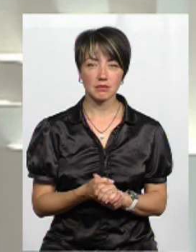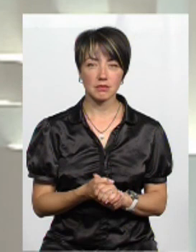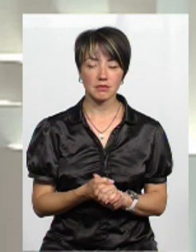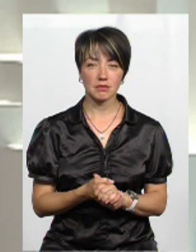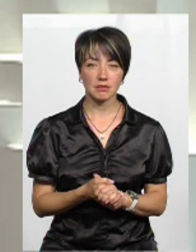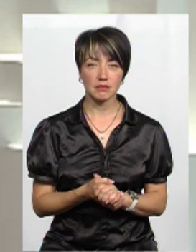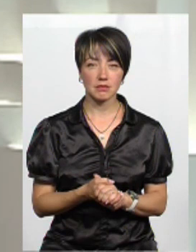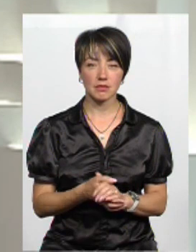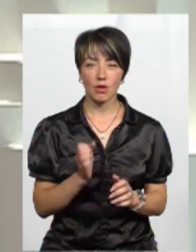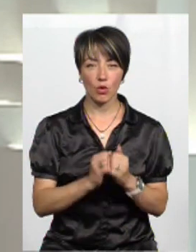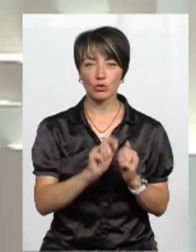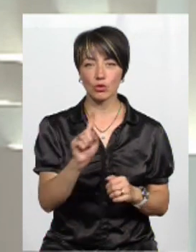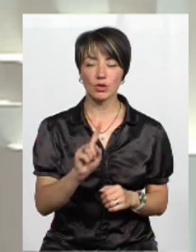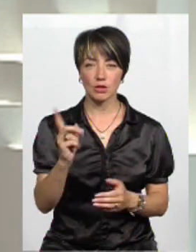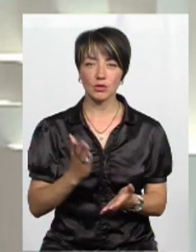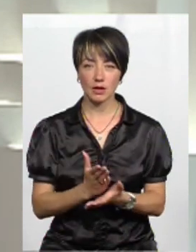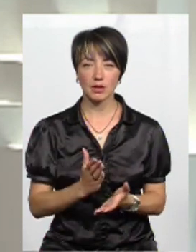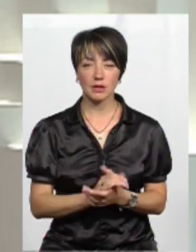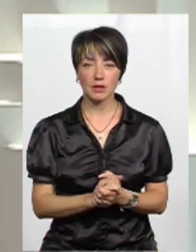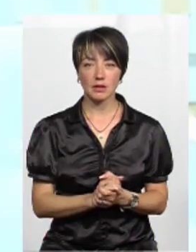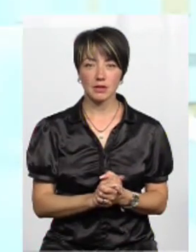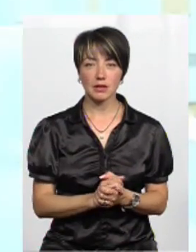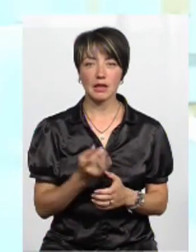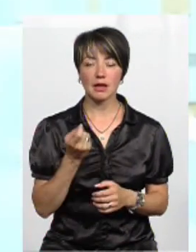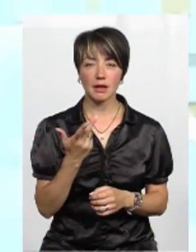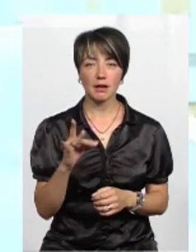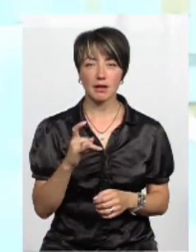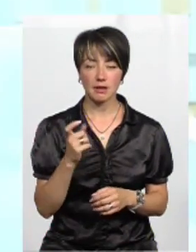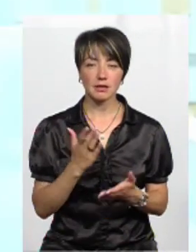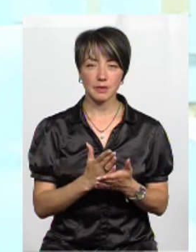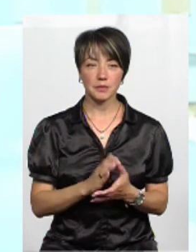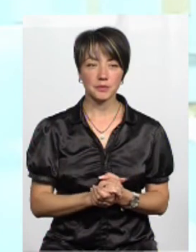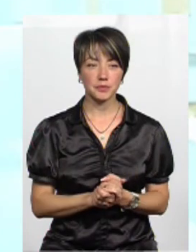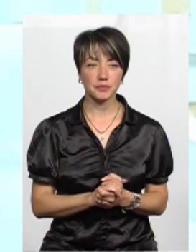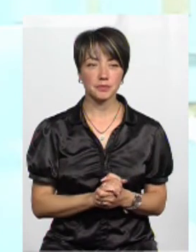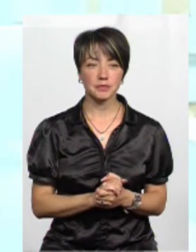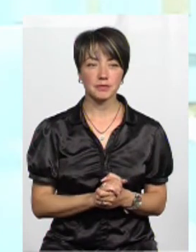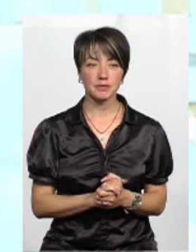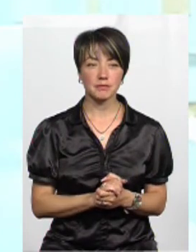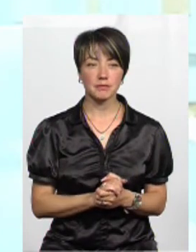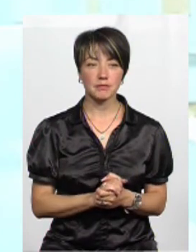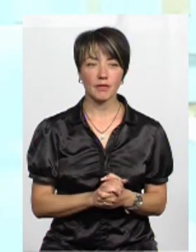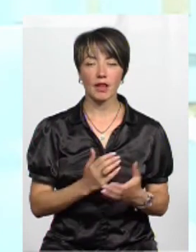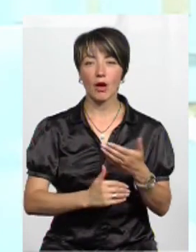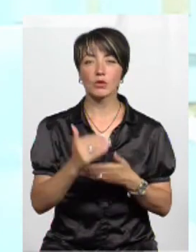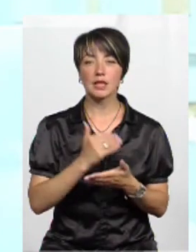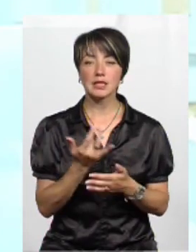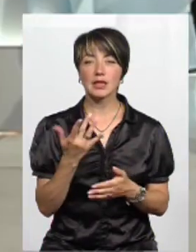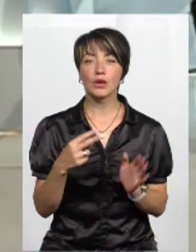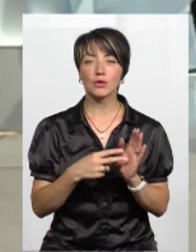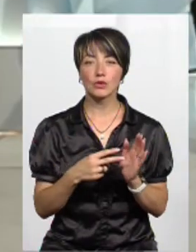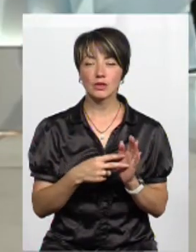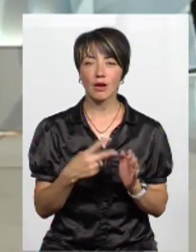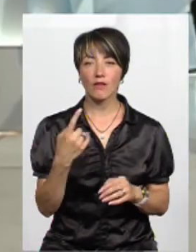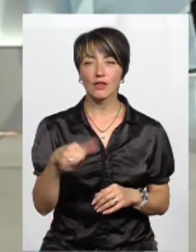напевно, кожну годину є рух транспорту. Так, а то й по кілька разів на годину. І наостанок, скільки коштує